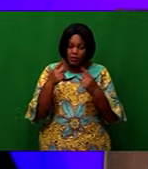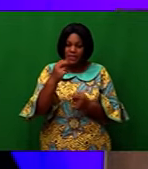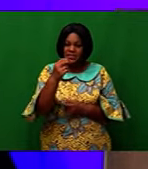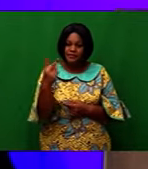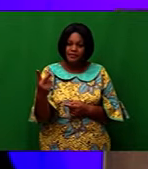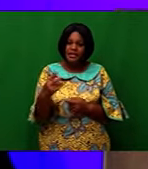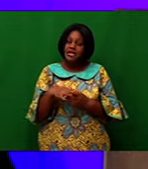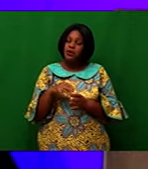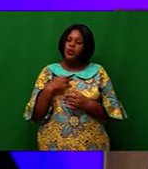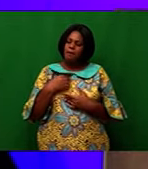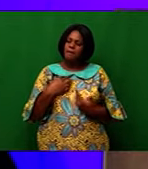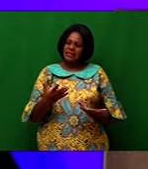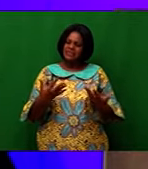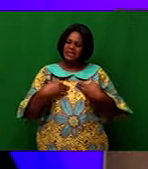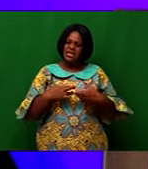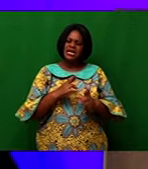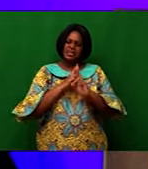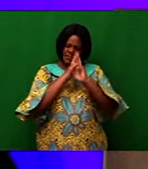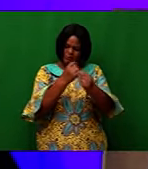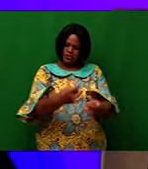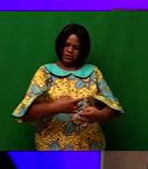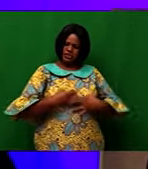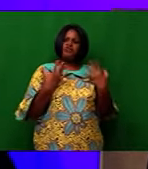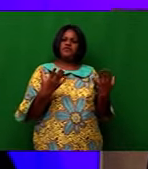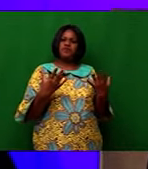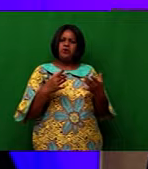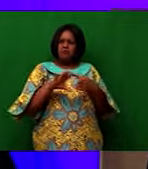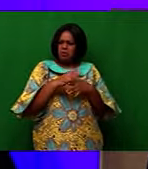chino aiwa zvikoshese mira uri mumwe chete nekuti zita rako